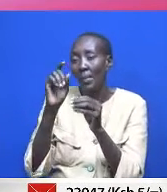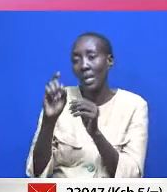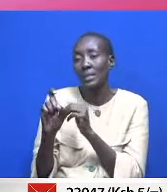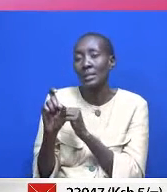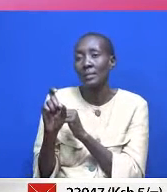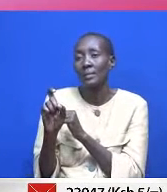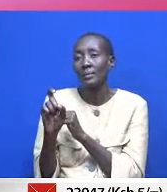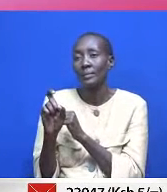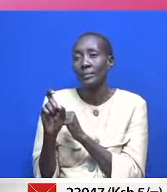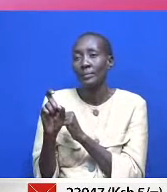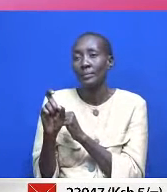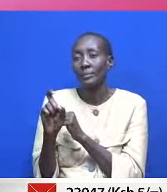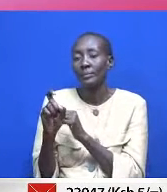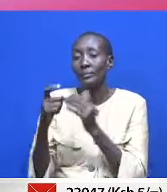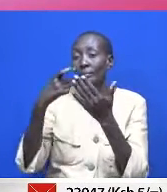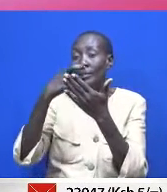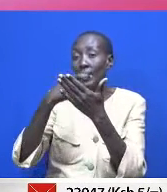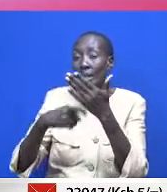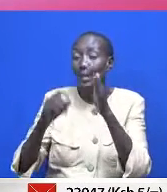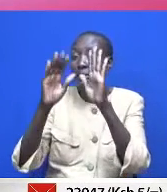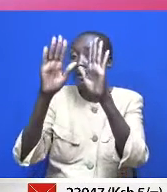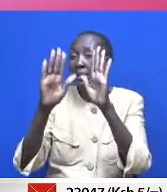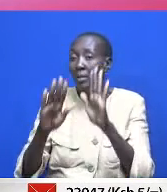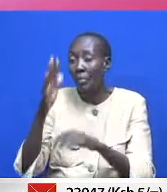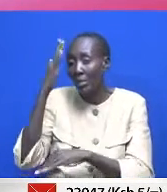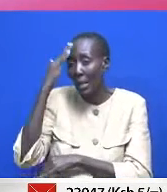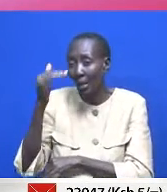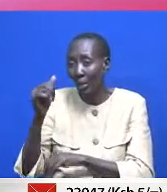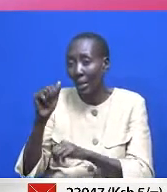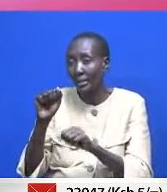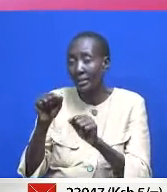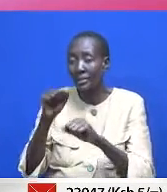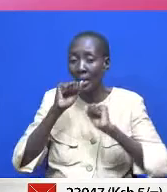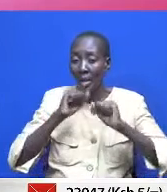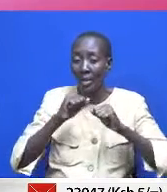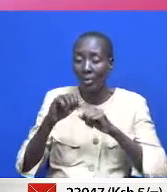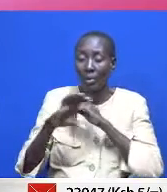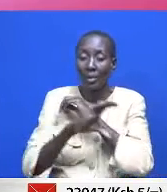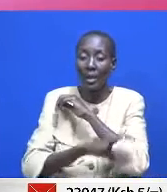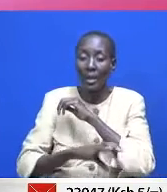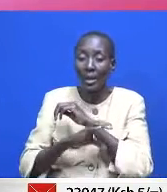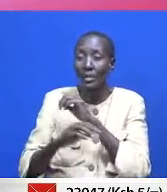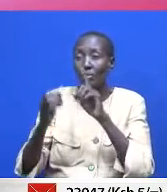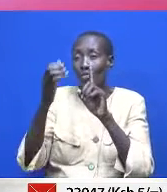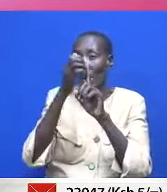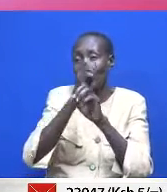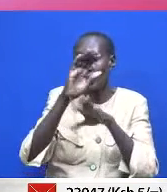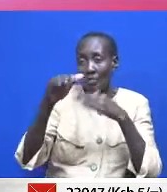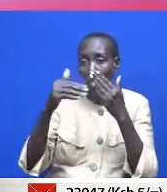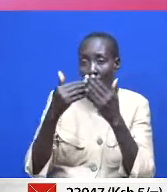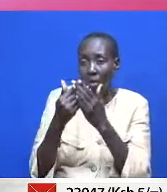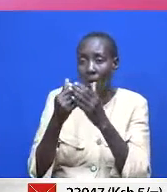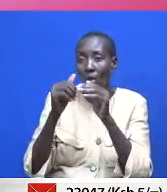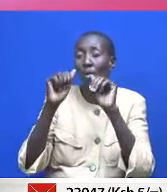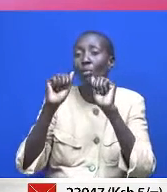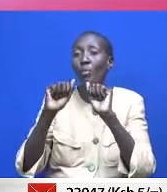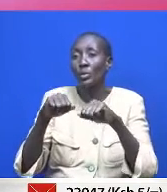najua kodi ni vizuri kwa sababu pia inawezesha nchi itekeleze yale ambayo inahitajika kuwezesha